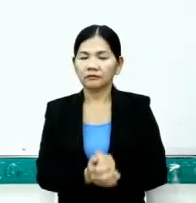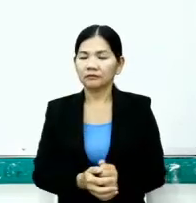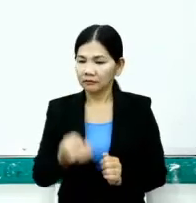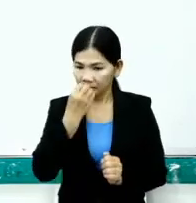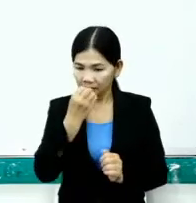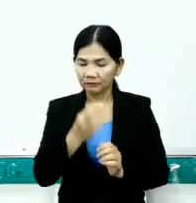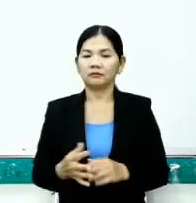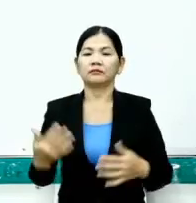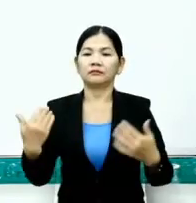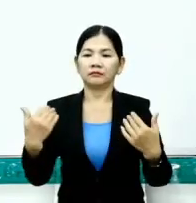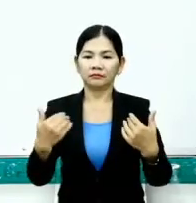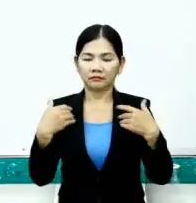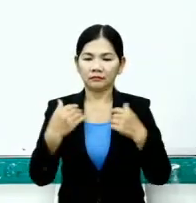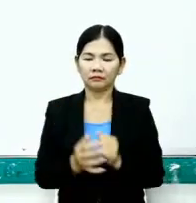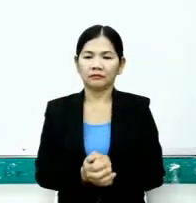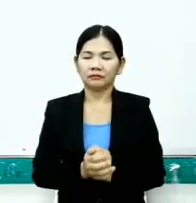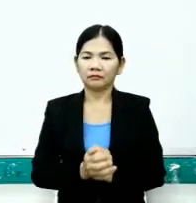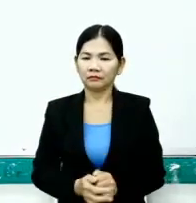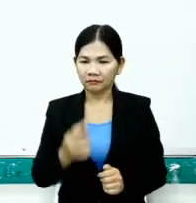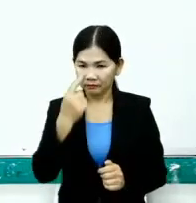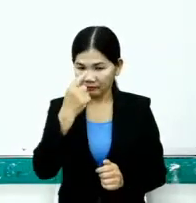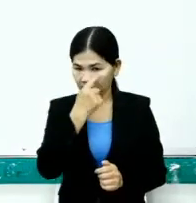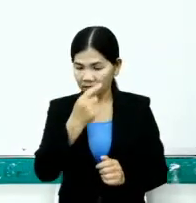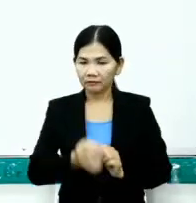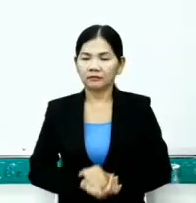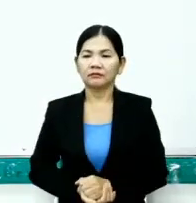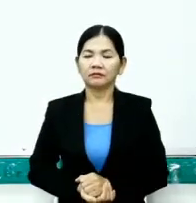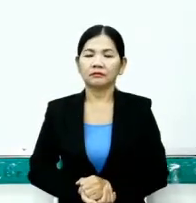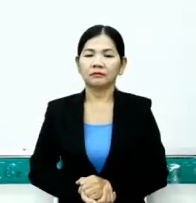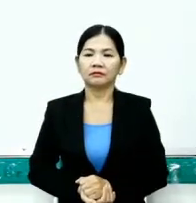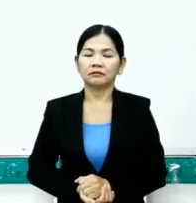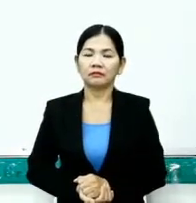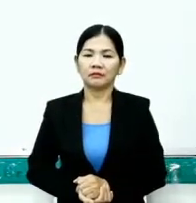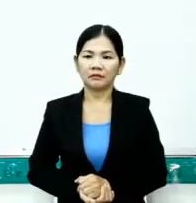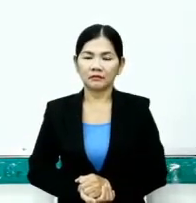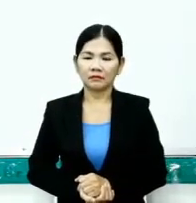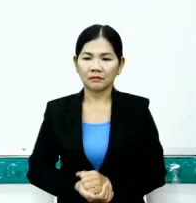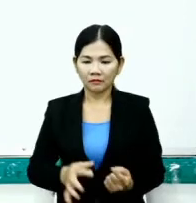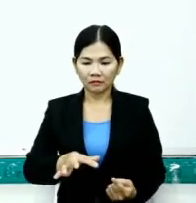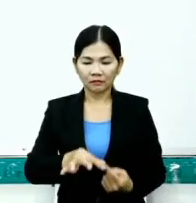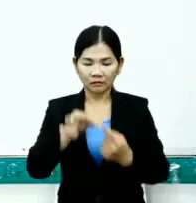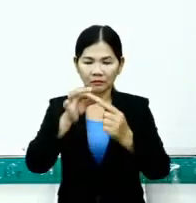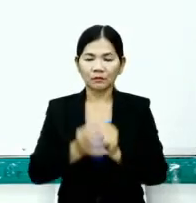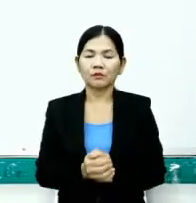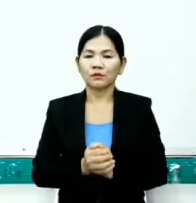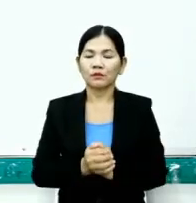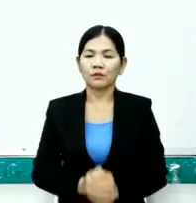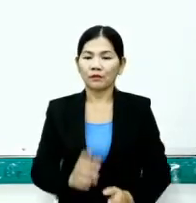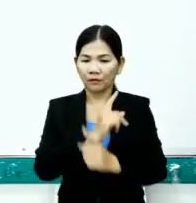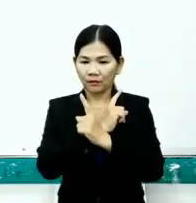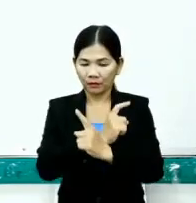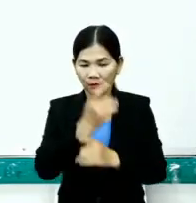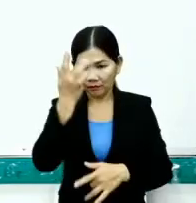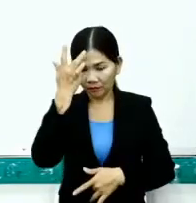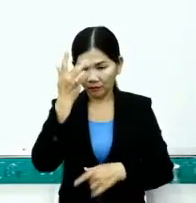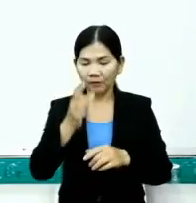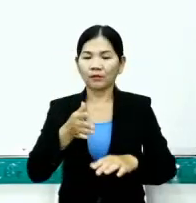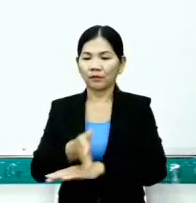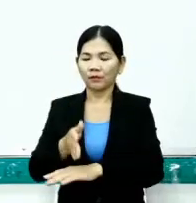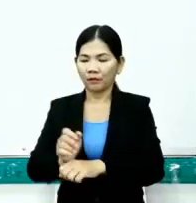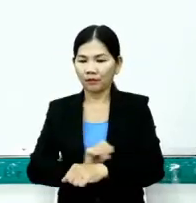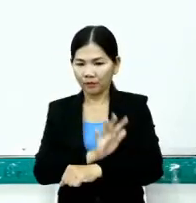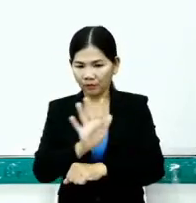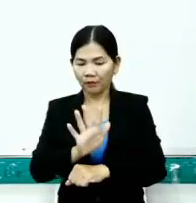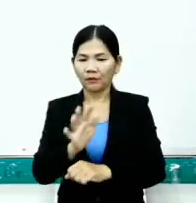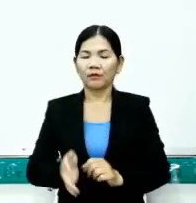một bò đi phốt. Rồi dục đầy nụ một bạc bó nâng cải bình nền. Chà, chìa bì xe nụ cư băng ca khuôn nà chìa phót bí chì mùi chlo